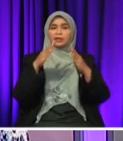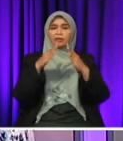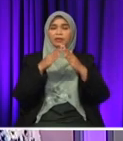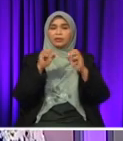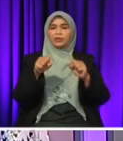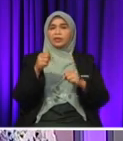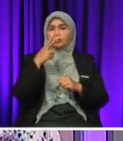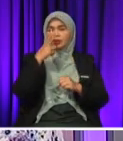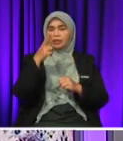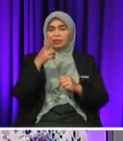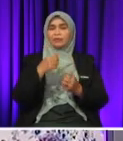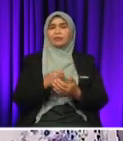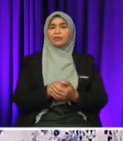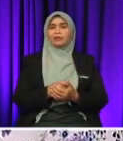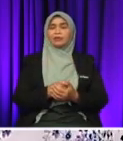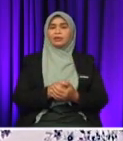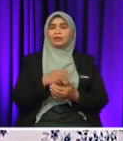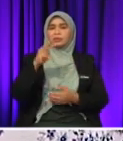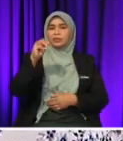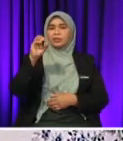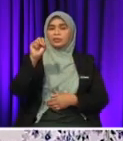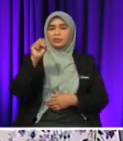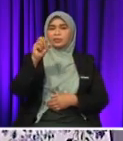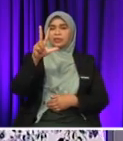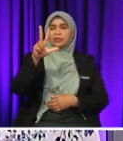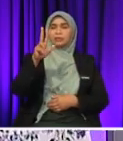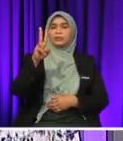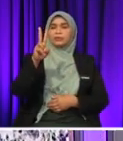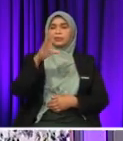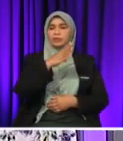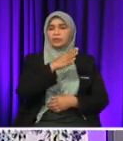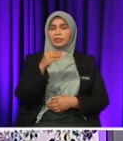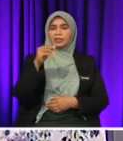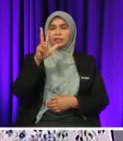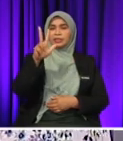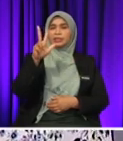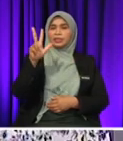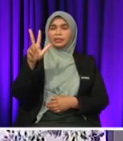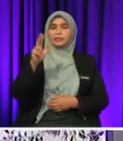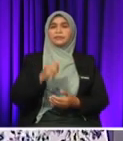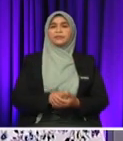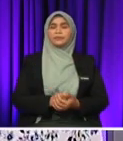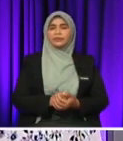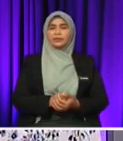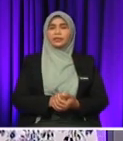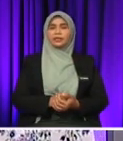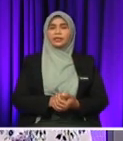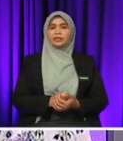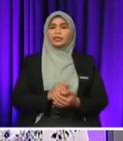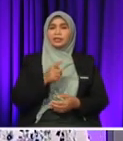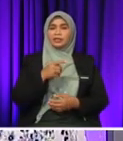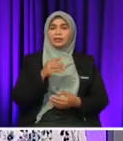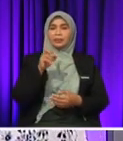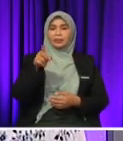tes antologi kubentang sehelai peta pada halaman 32 dan 33 Jadi sebelum itu semua kita